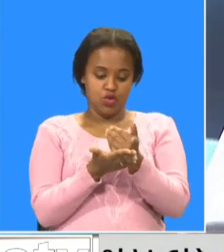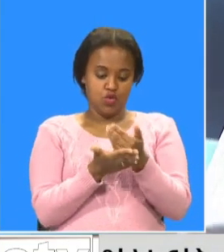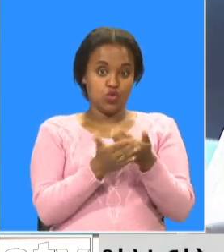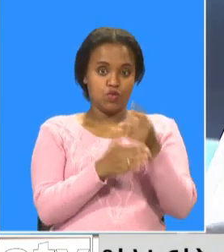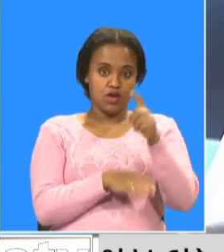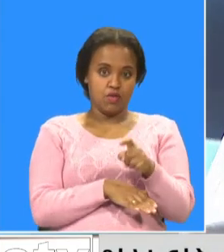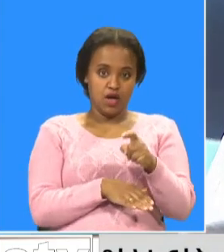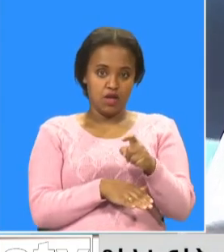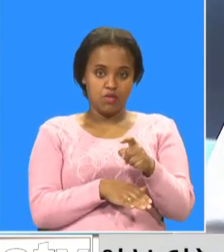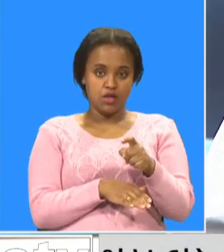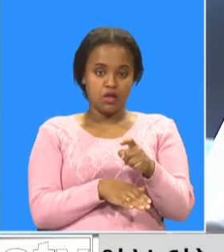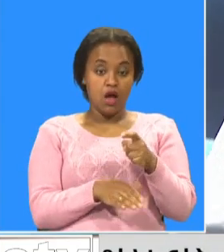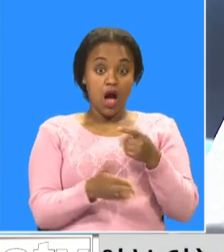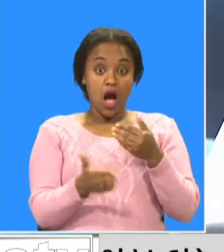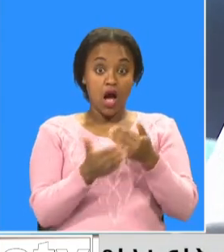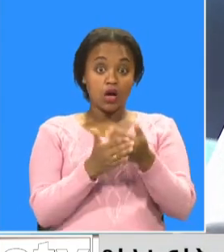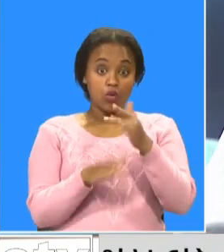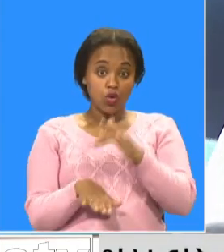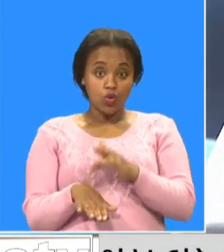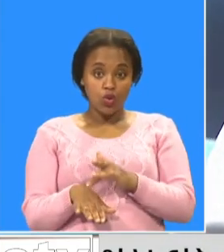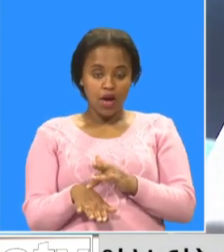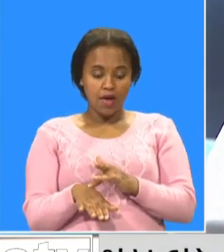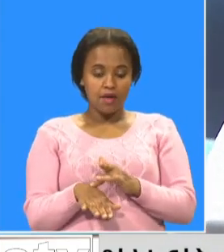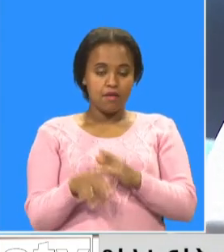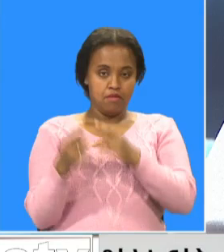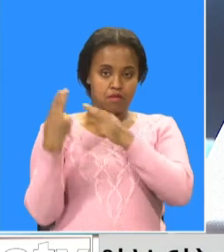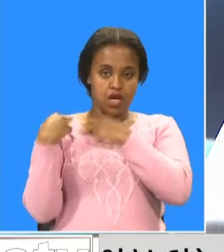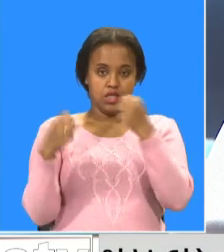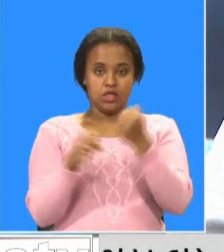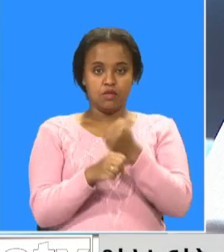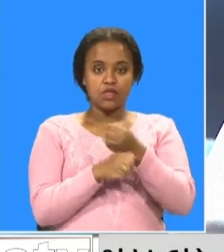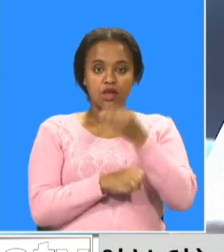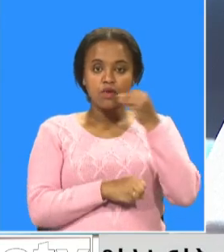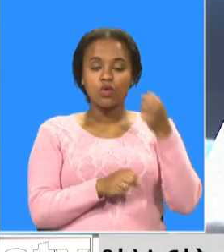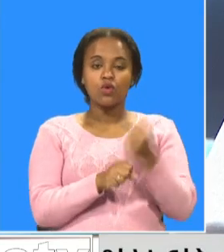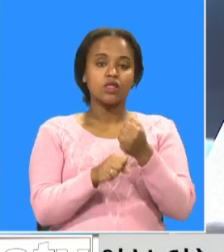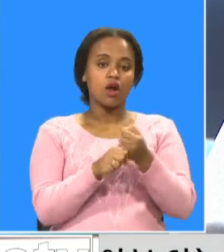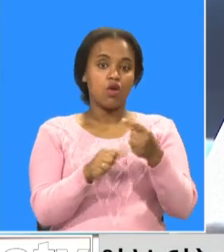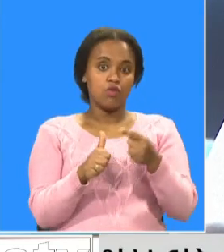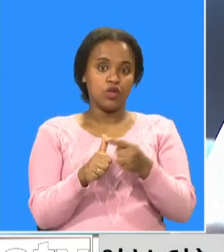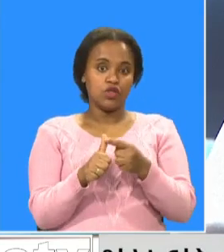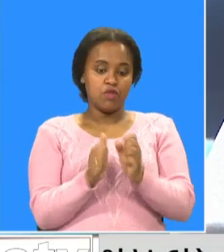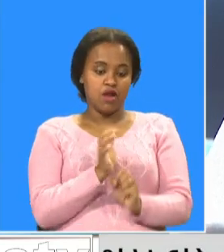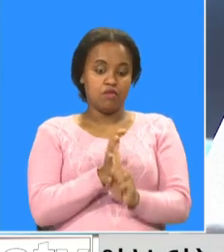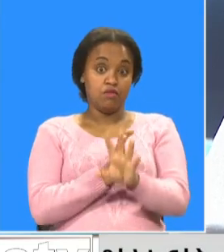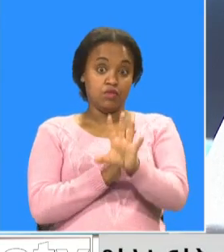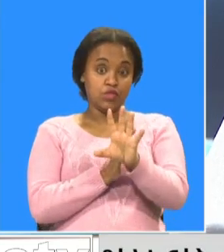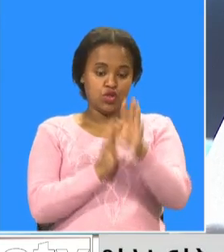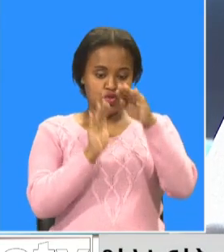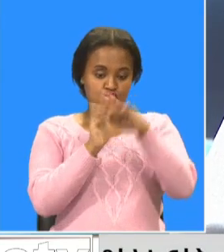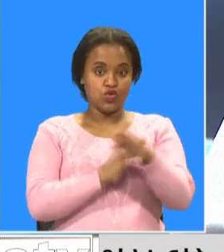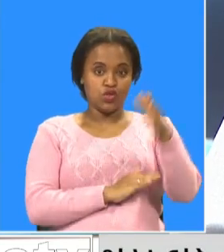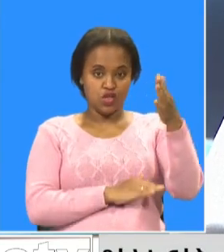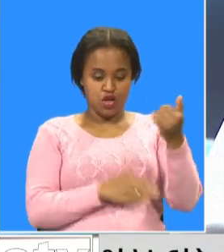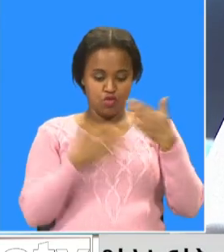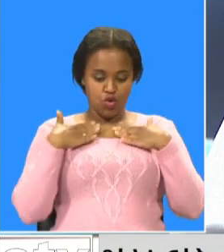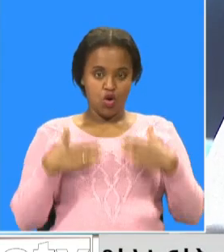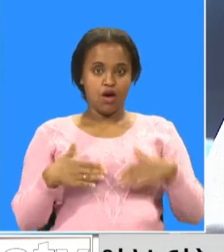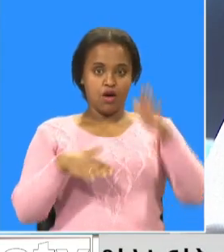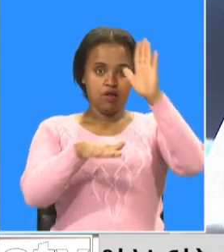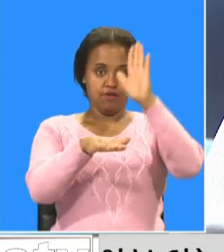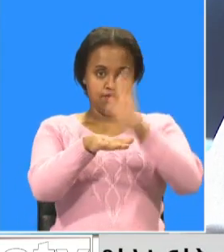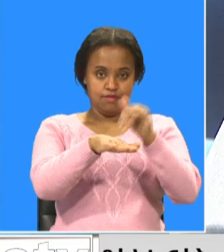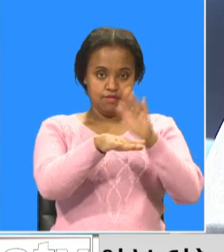ስለዚህ አቅርቦቱ ላይ ባለስልጣን መስሪያ ቤቱ የሰራው መጀመሪያ በዘርፉ ውስጥ የነበሩ አካላትን